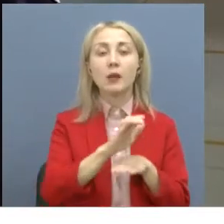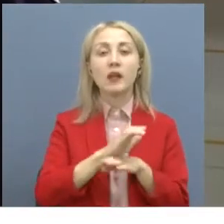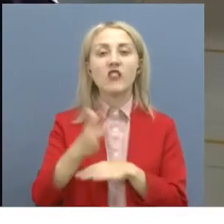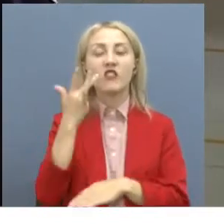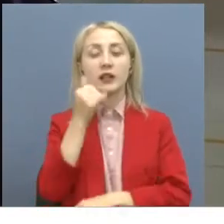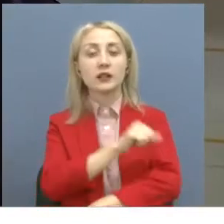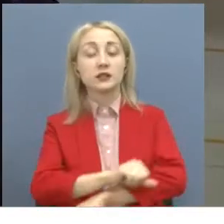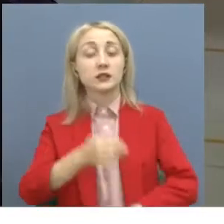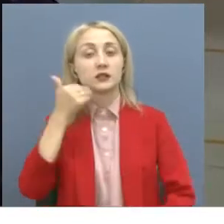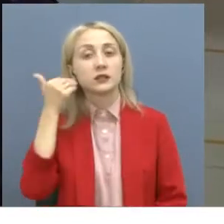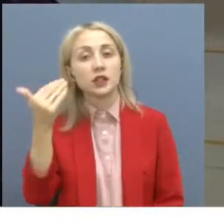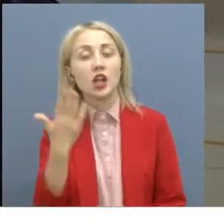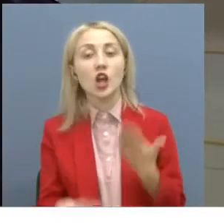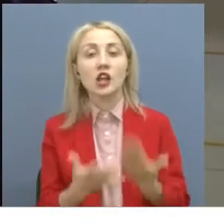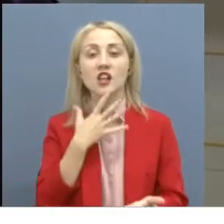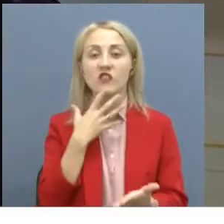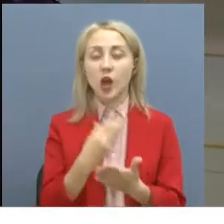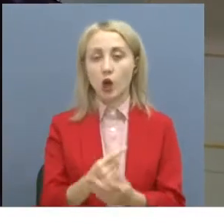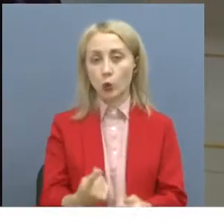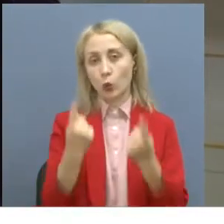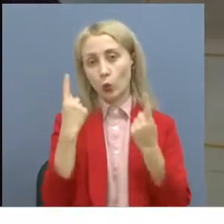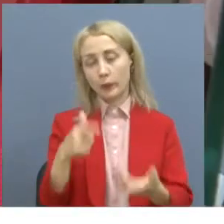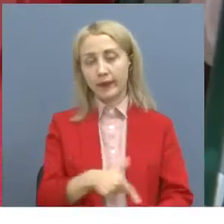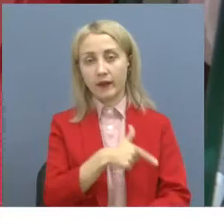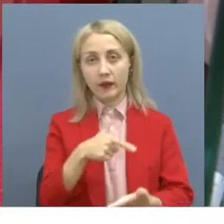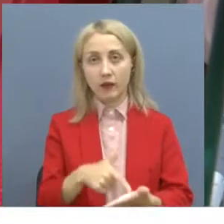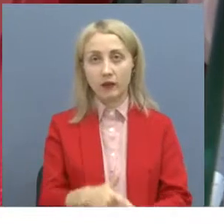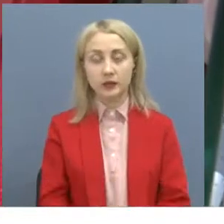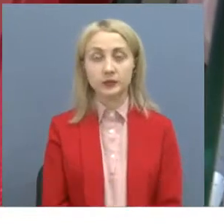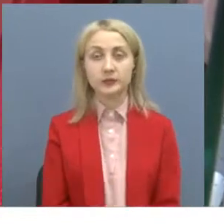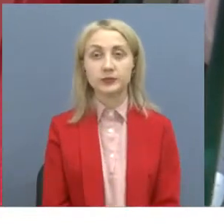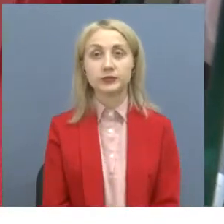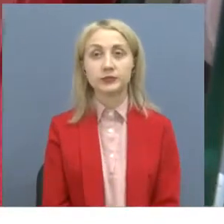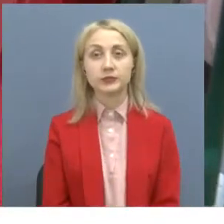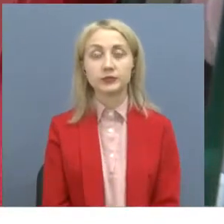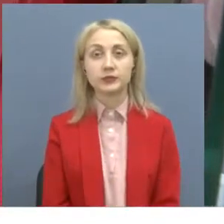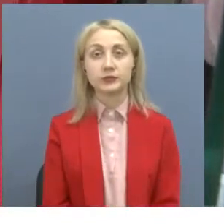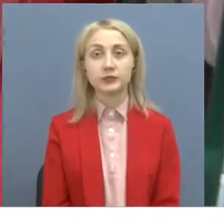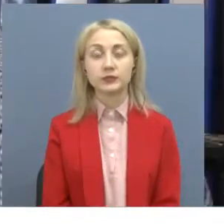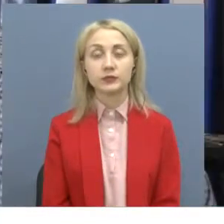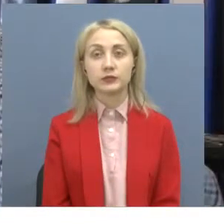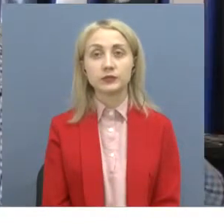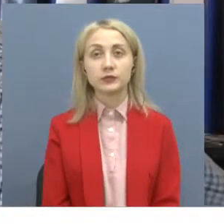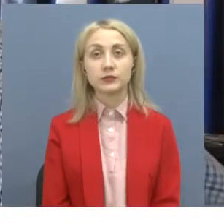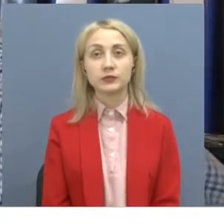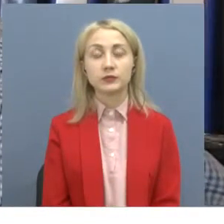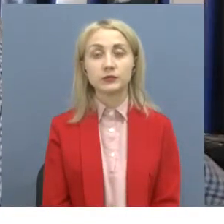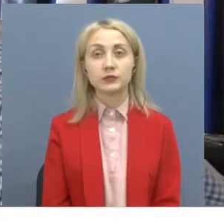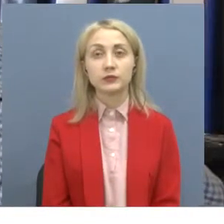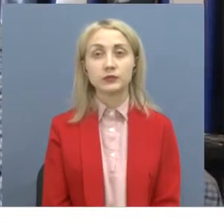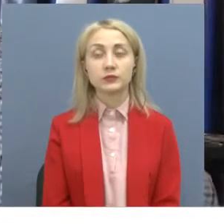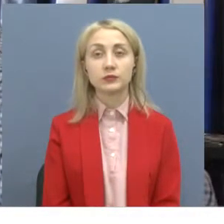нелерді көрім, көрім. Кейбірде анда-санда шын айту керек, айында бір канал атын шығармын. Ірі